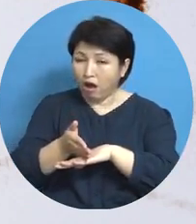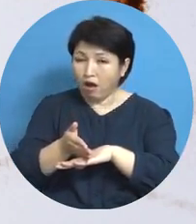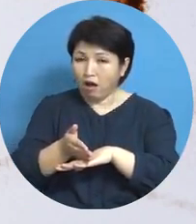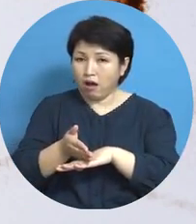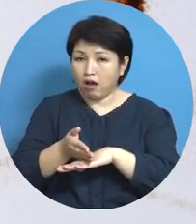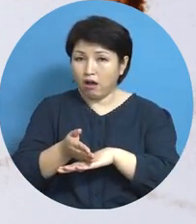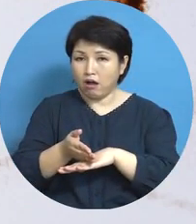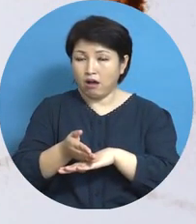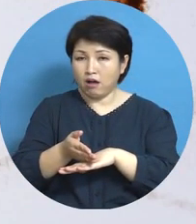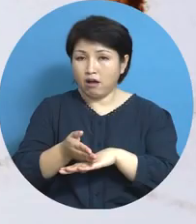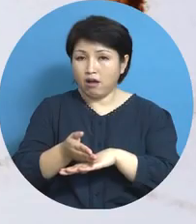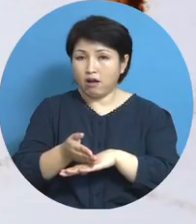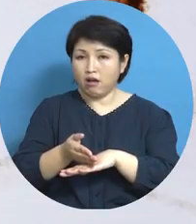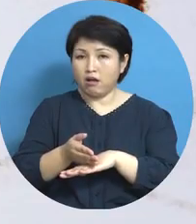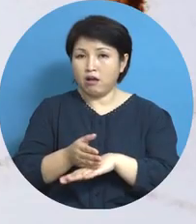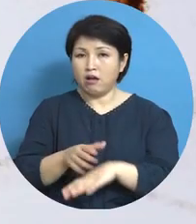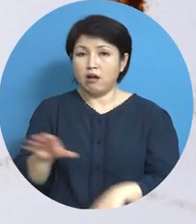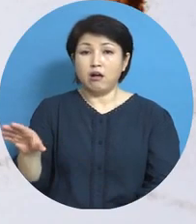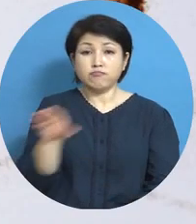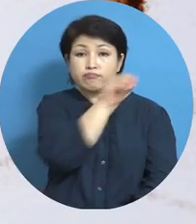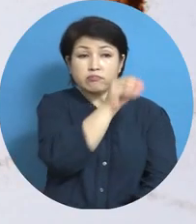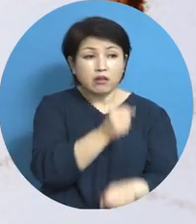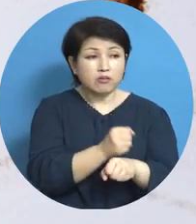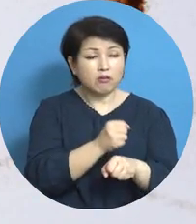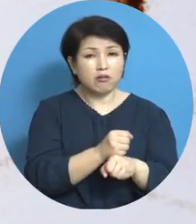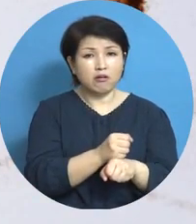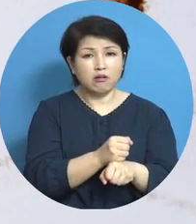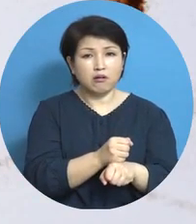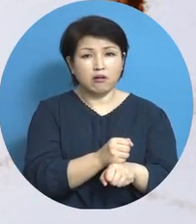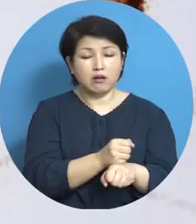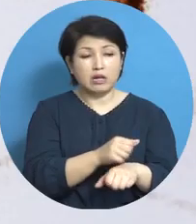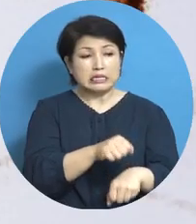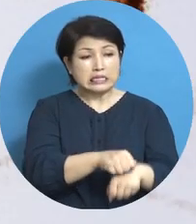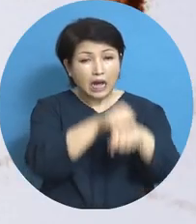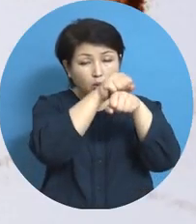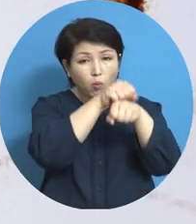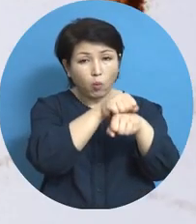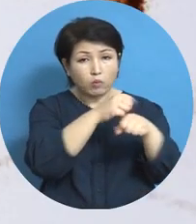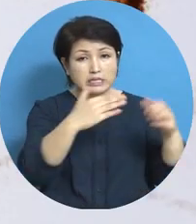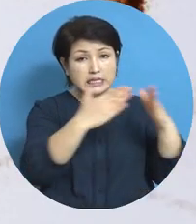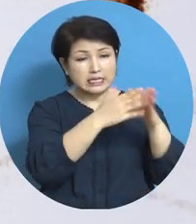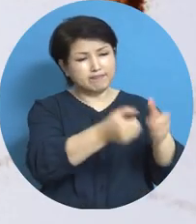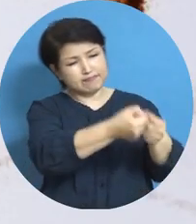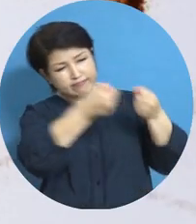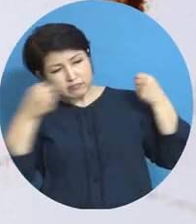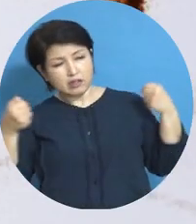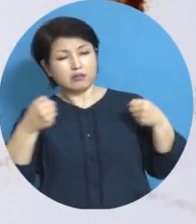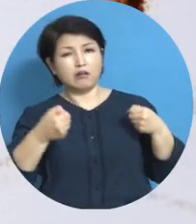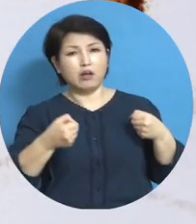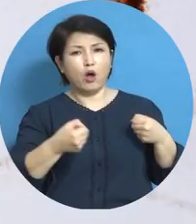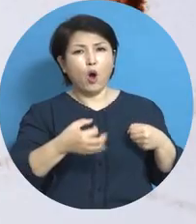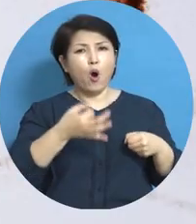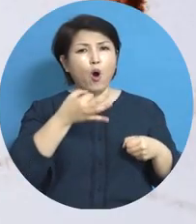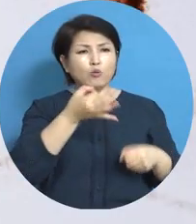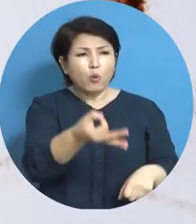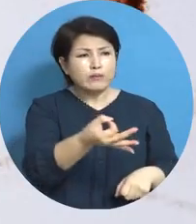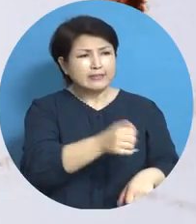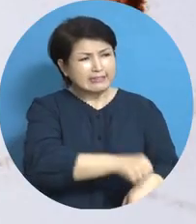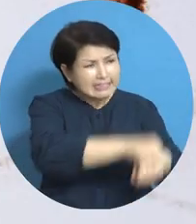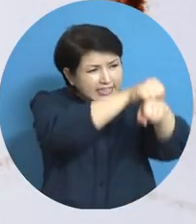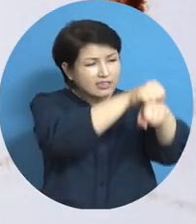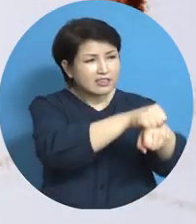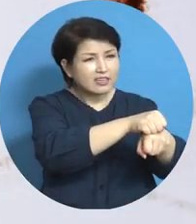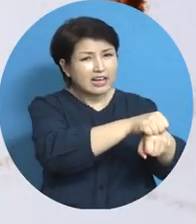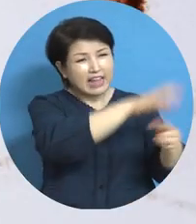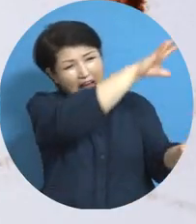하고는 그대로 와서는 창고문을 열고는 있는 돈을 다 꺼내가서 마차에 싣고 와서 막